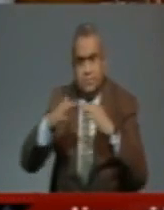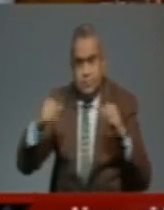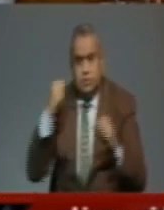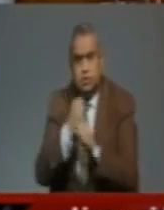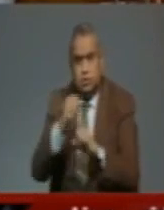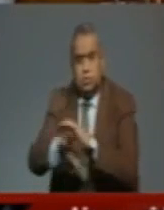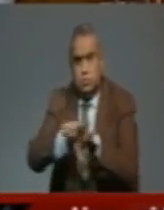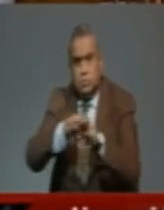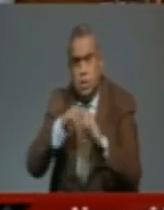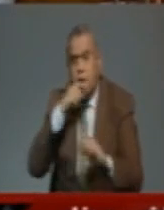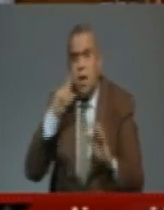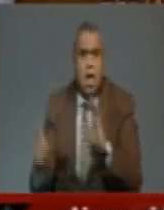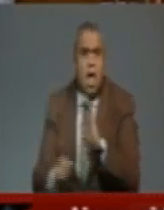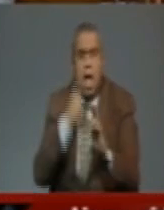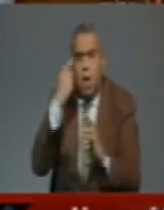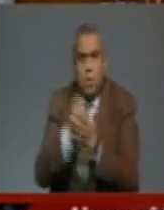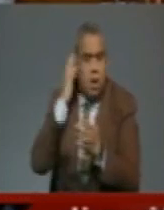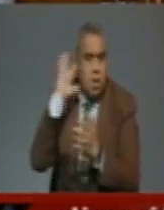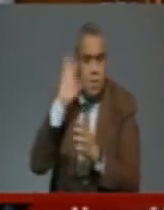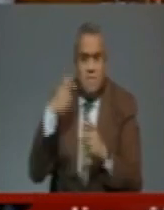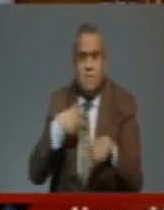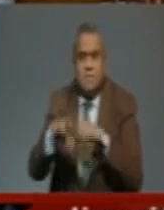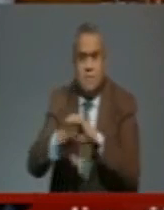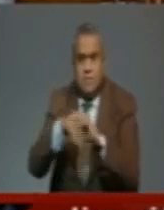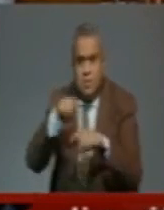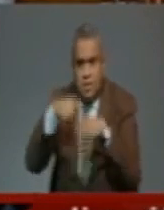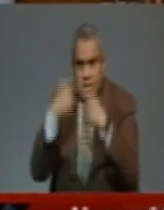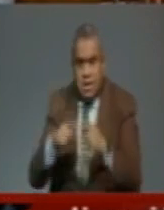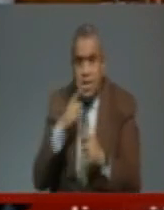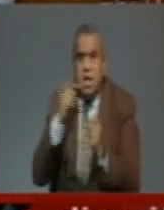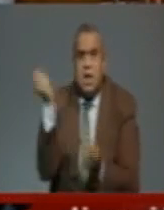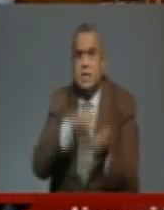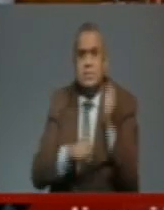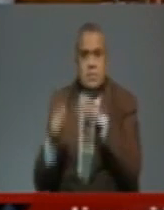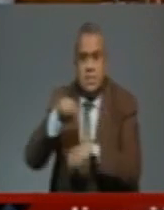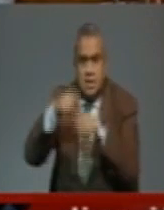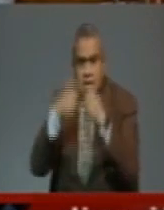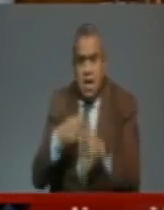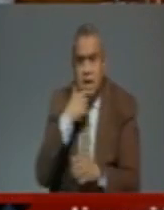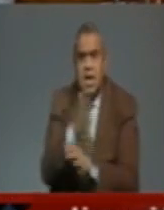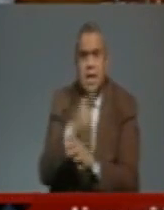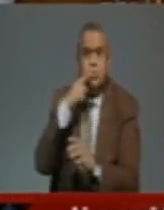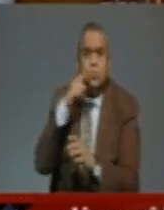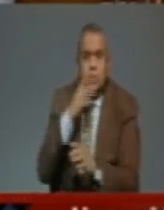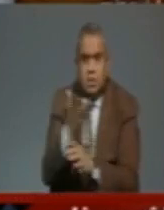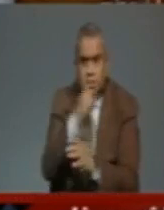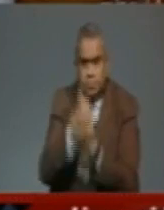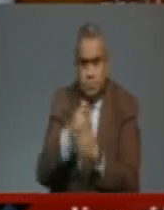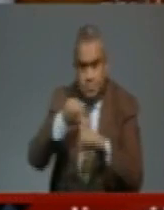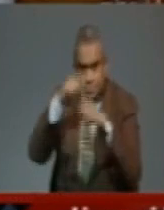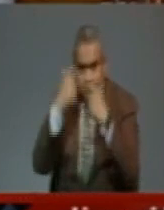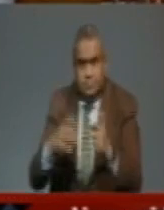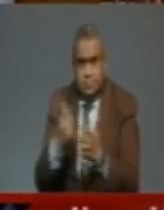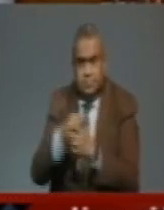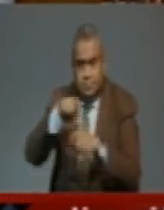لأول مرة بمفهوم جديد منطقة لوجستية صناعية في ظهير مينا اسكندرية. كل الخضروات والفواكه بتاعتنا هتيجي